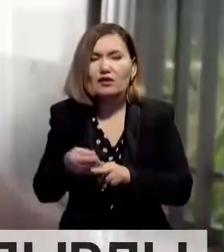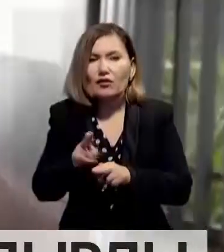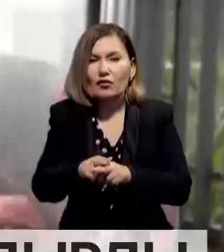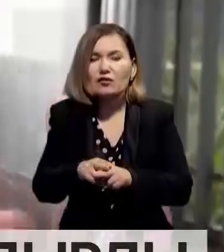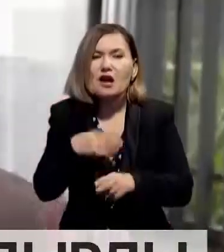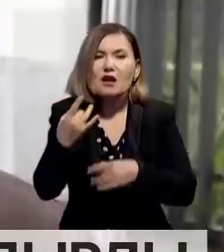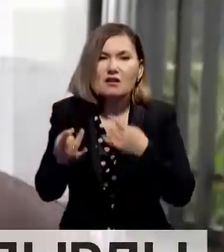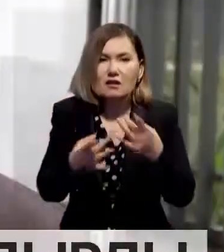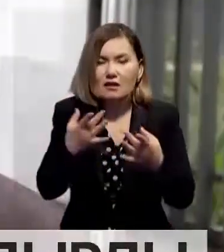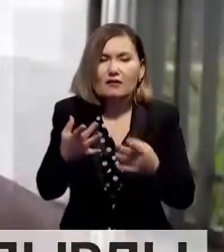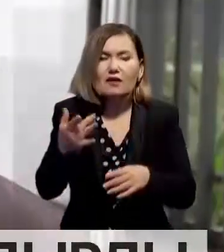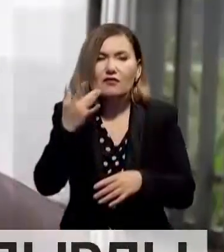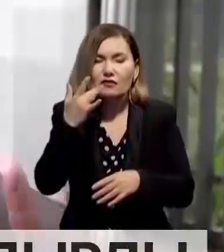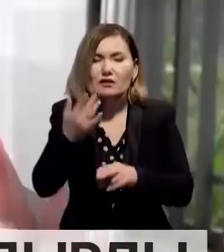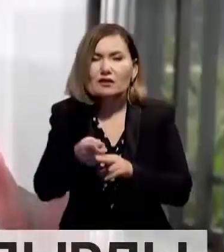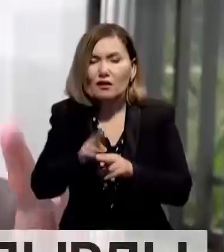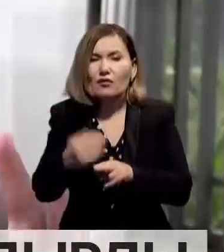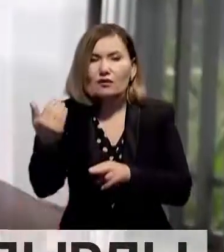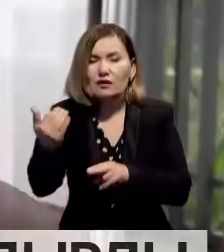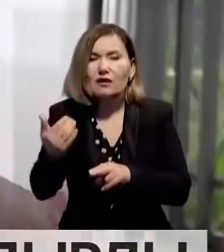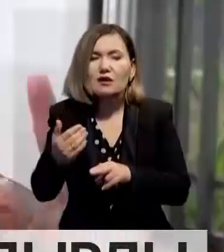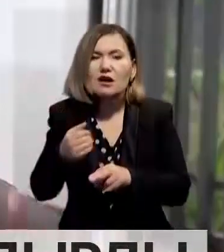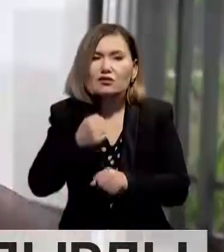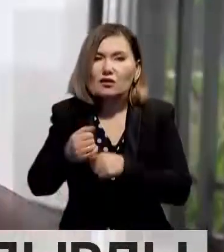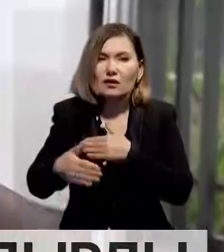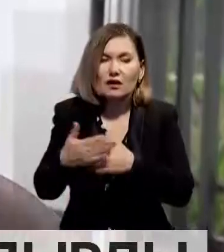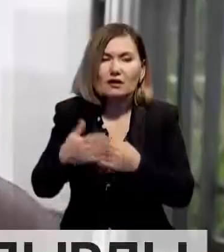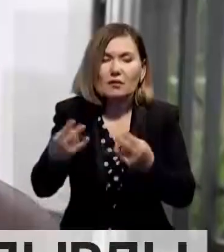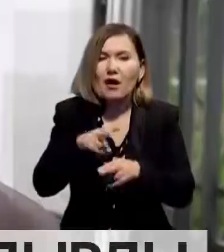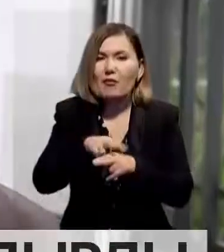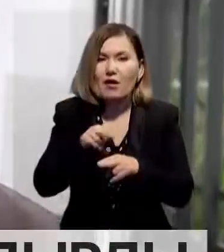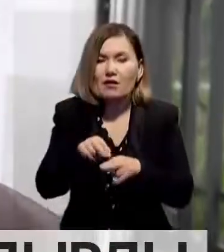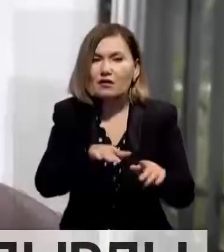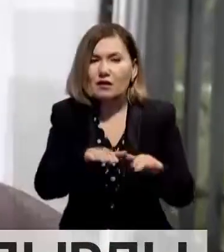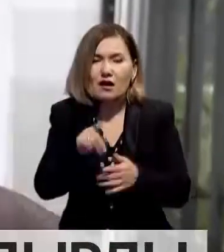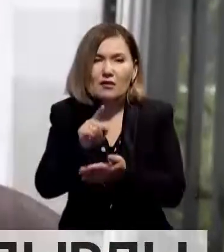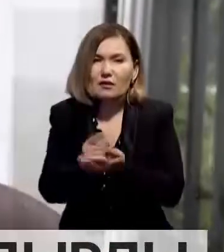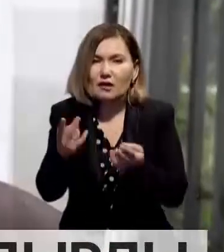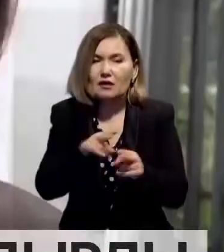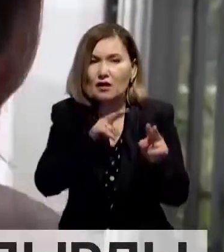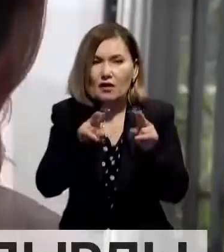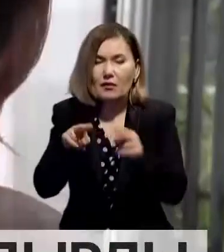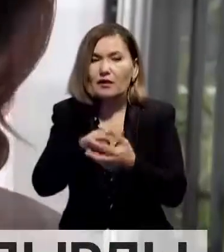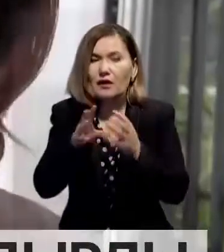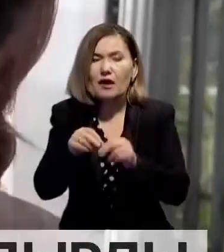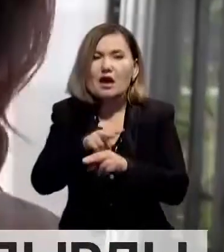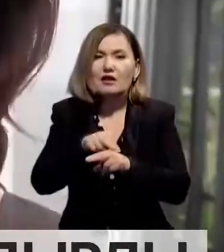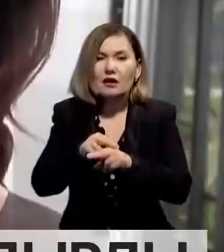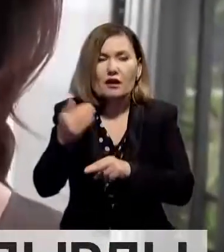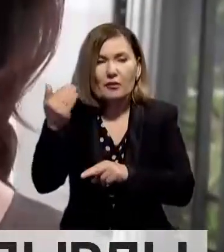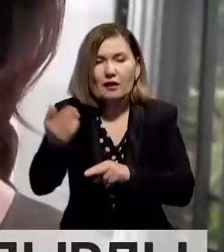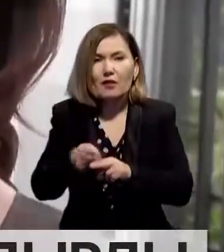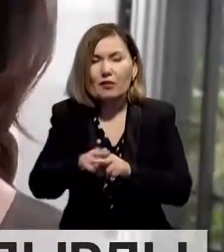Оларды оқыту керек. Оларға адам жетіспей жатыр. Полицейлердің іс-әрекеті бақылаудан шығып барады. Сондай-ақ тәртіп сақшыларының